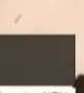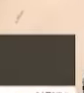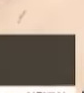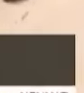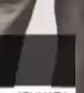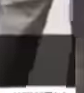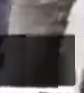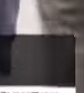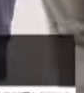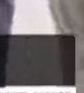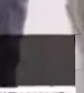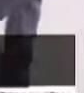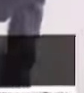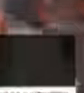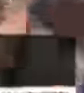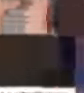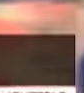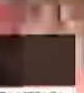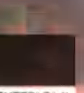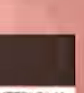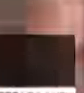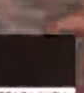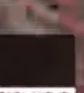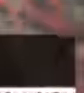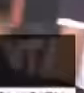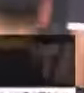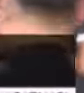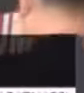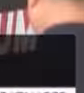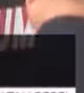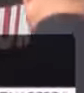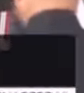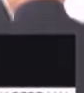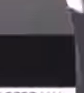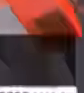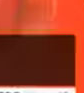Runtuhan pusat beli belah di Kuching ragut 3 nyawa.